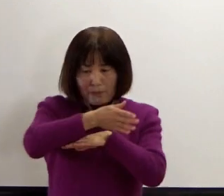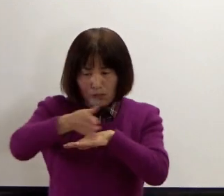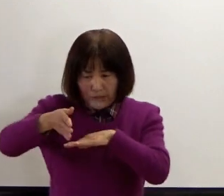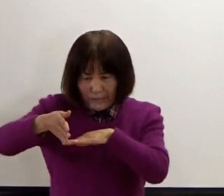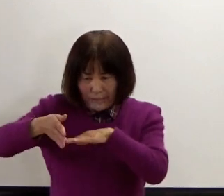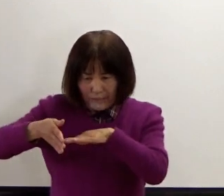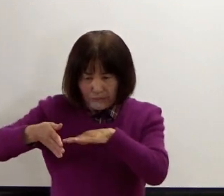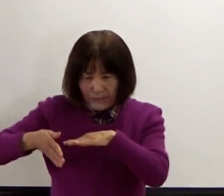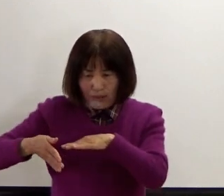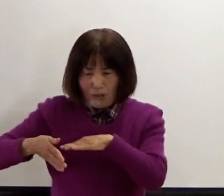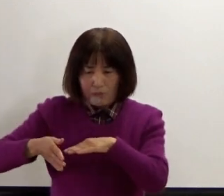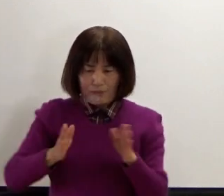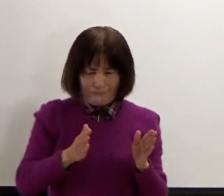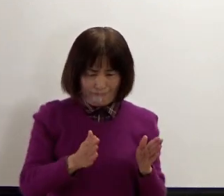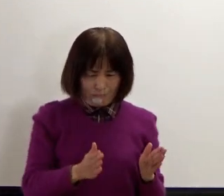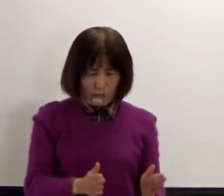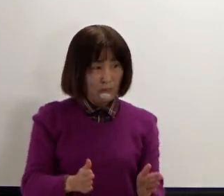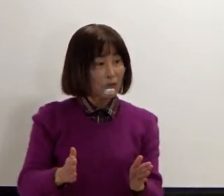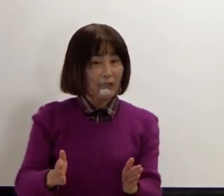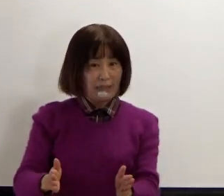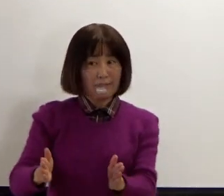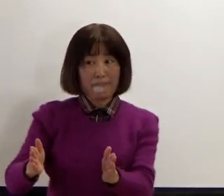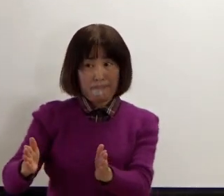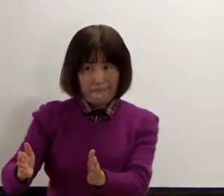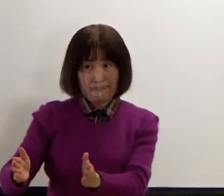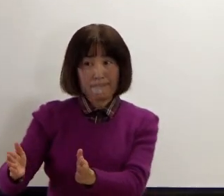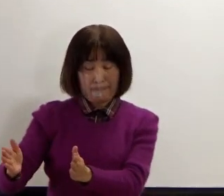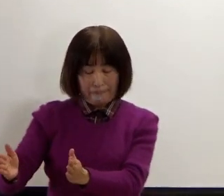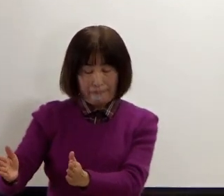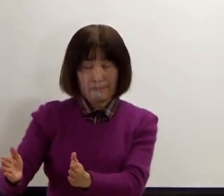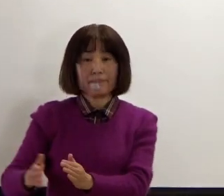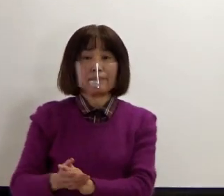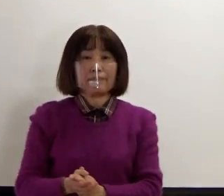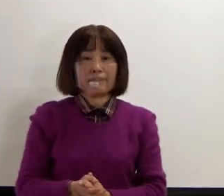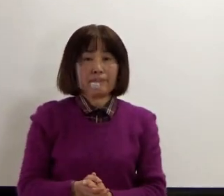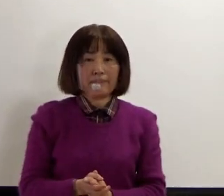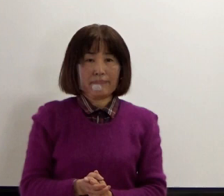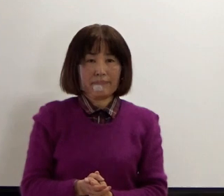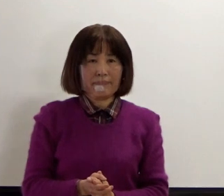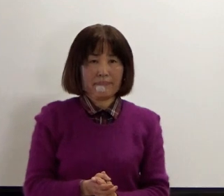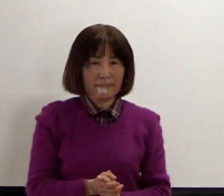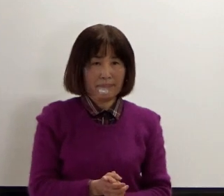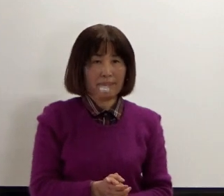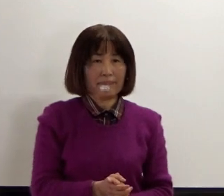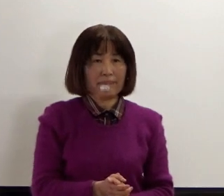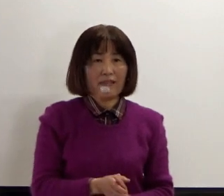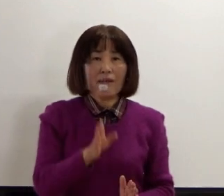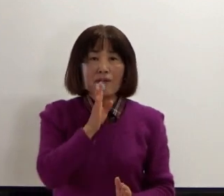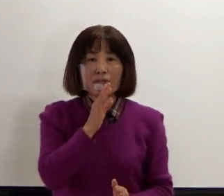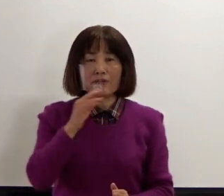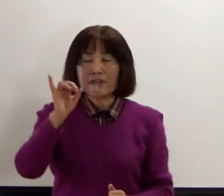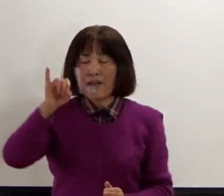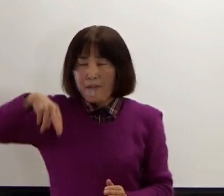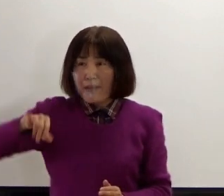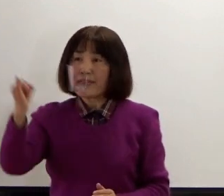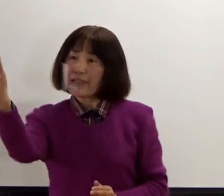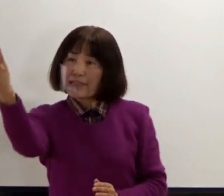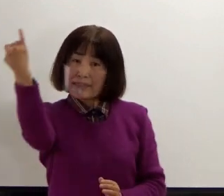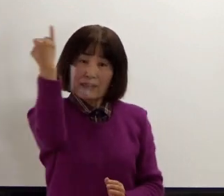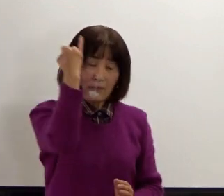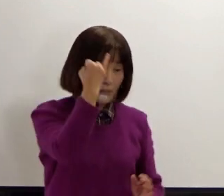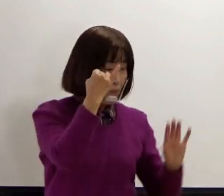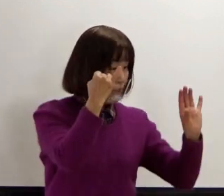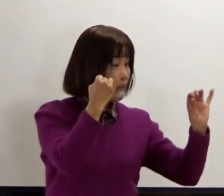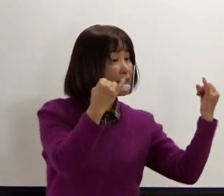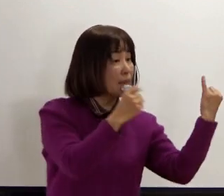サベトのところに来た瞬間にエリサベトのお腹で赤ちゃんが踊らなきゃいけないです、ね、